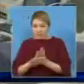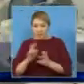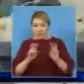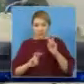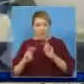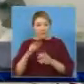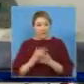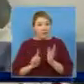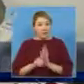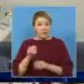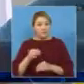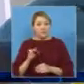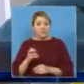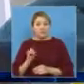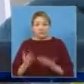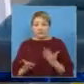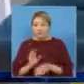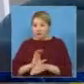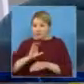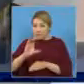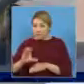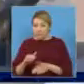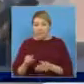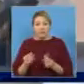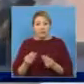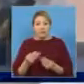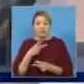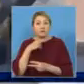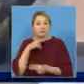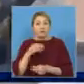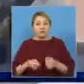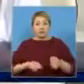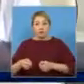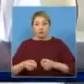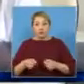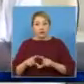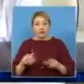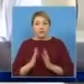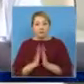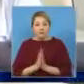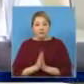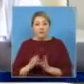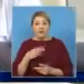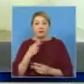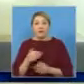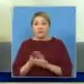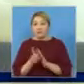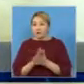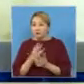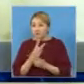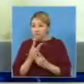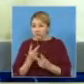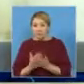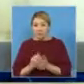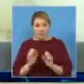лабораториями для сдачи анализов. И если вас отправляют сдавать их платно, обратитесь к руководству учреждения с просьбой продемонстрировать договор.